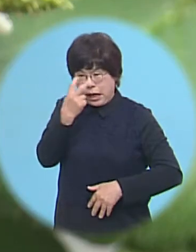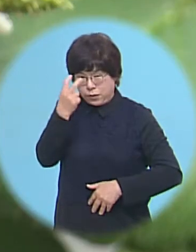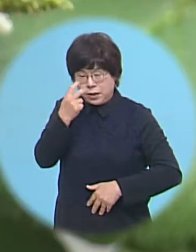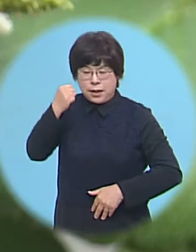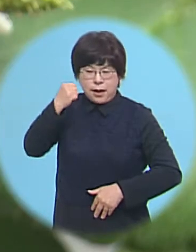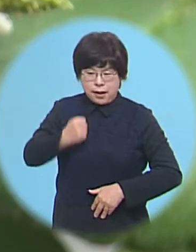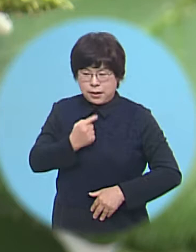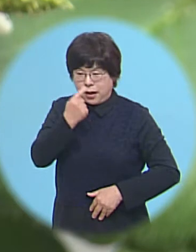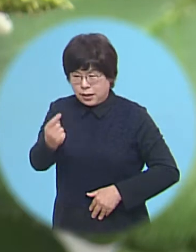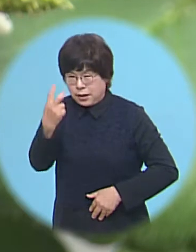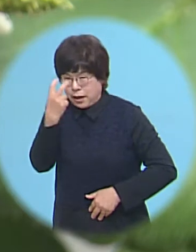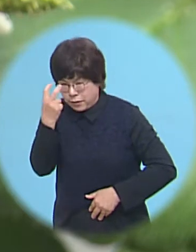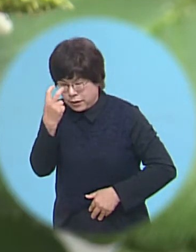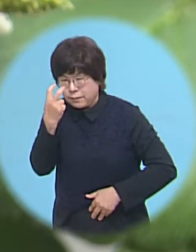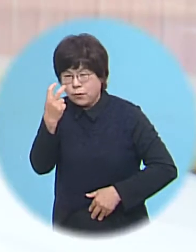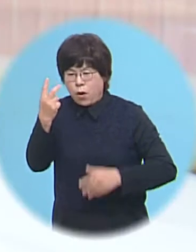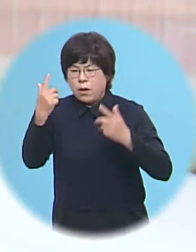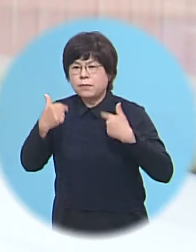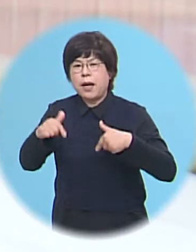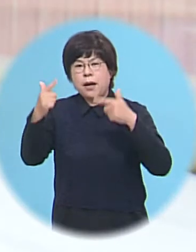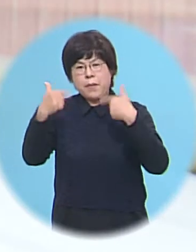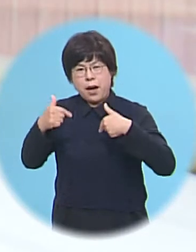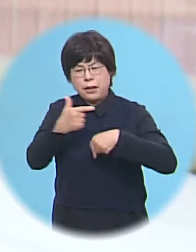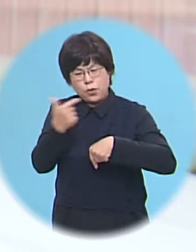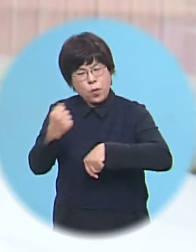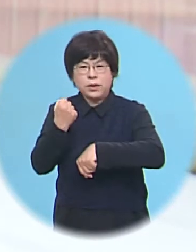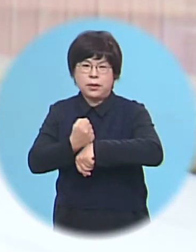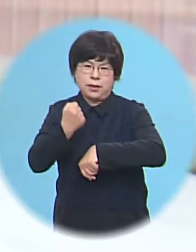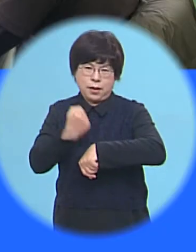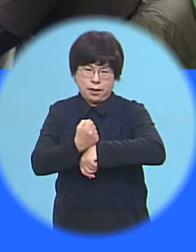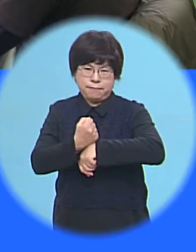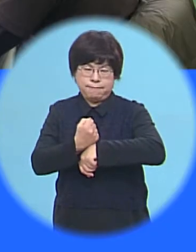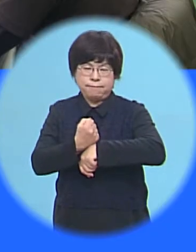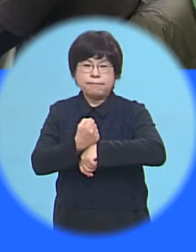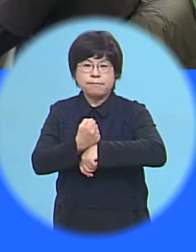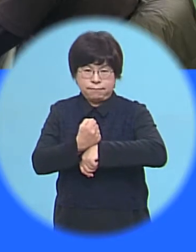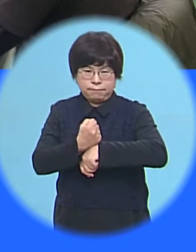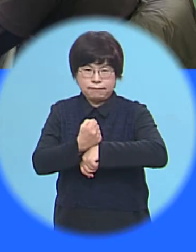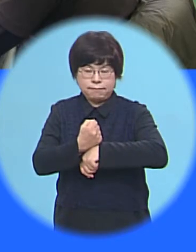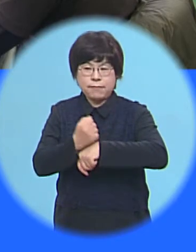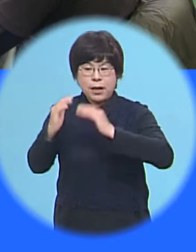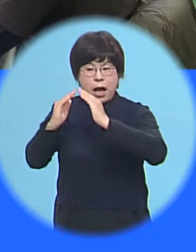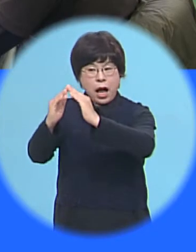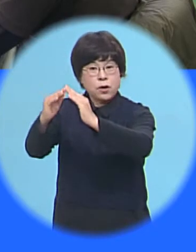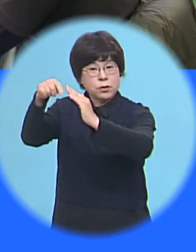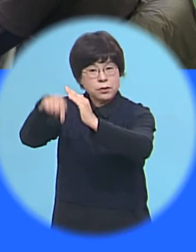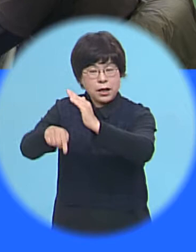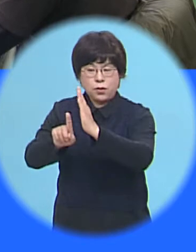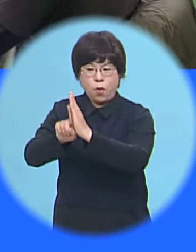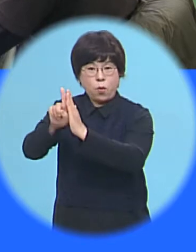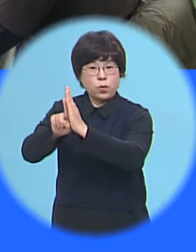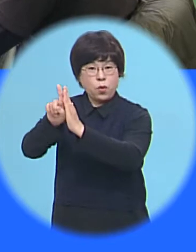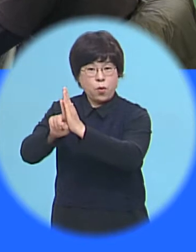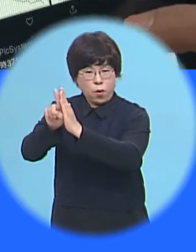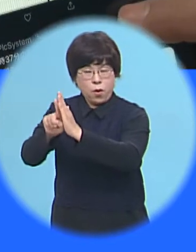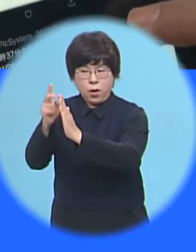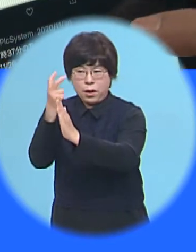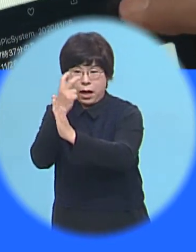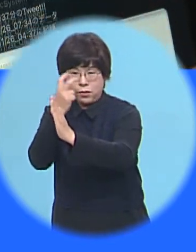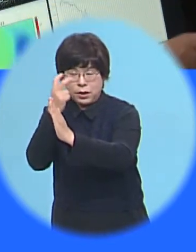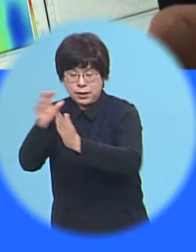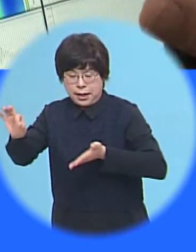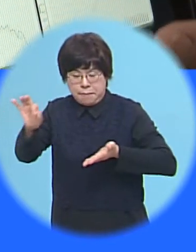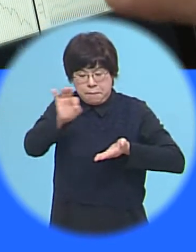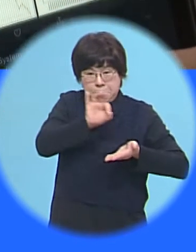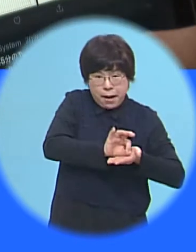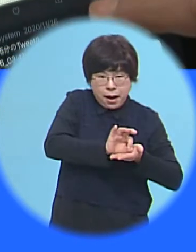1日1回こちらに来てまして、大変な作業になっています。 ハウス内の温度をリアルタイムに計測して送信